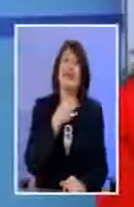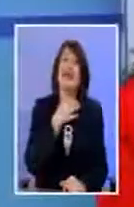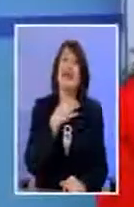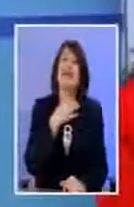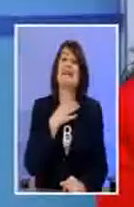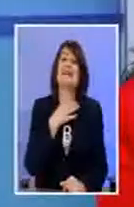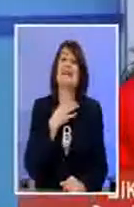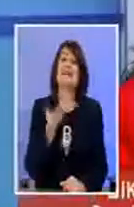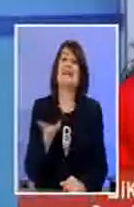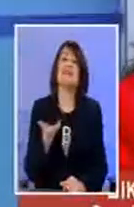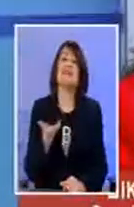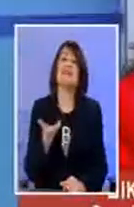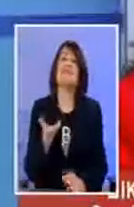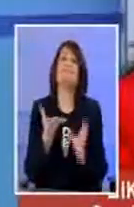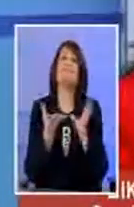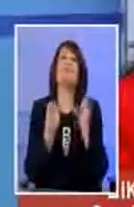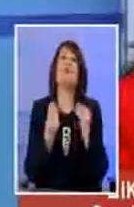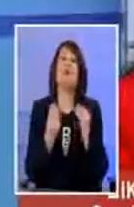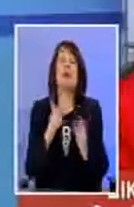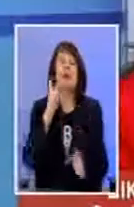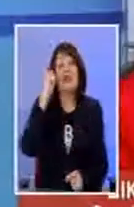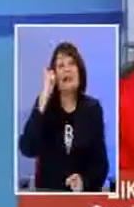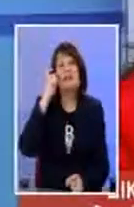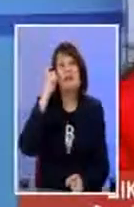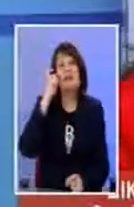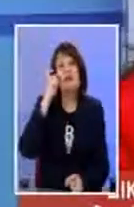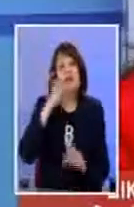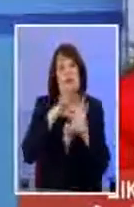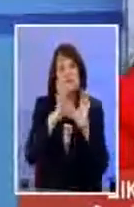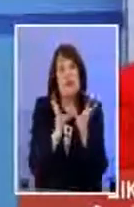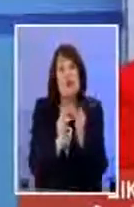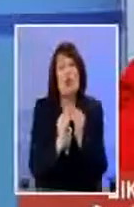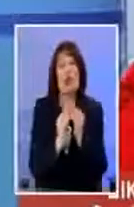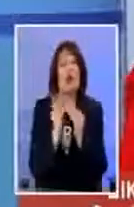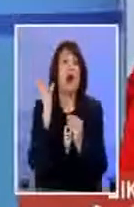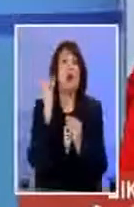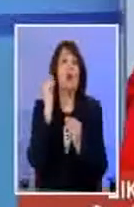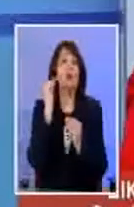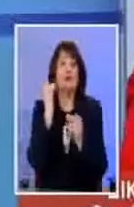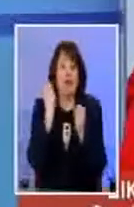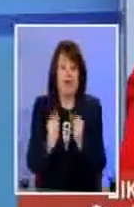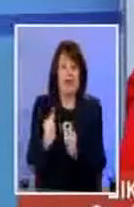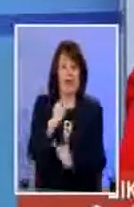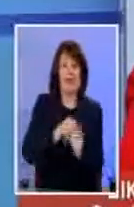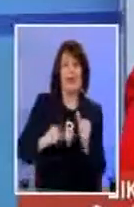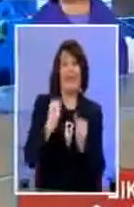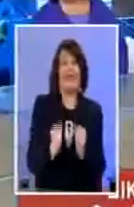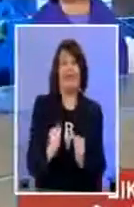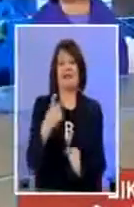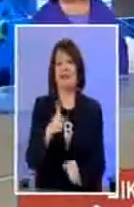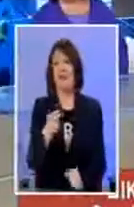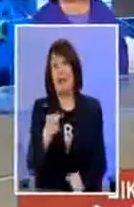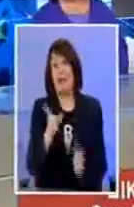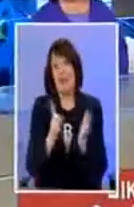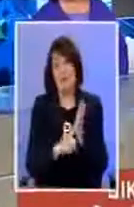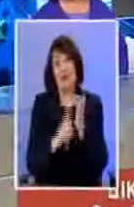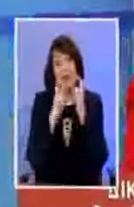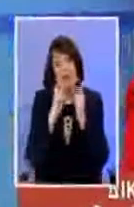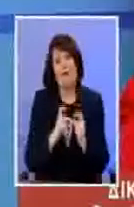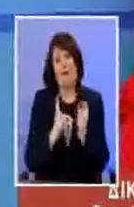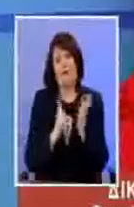πολύ, πολύ στοχασμός πάνω σε όσα ακούσαμε. Είναι ωραίο να μπαίνεις στη θέση του άλλου. Πρέπει, το